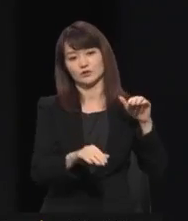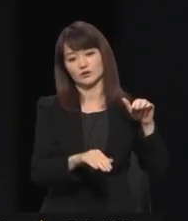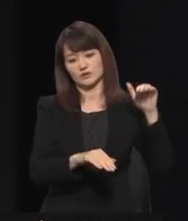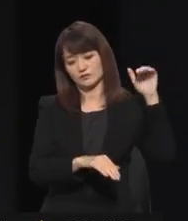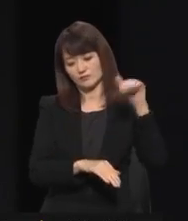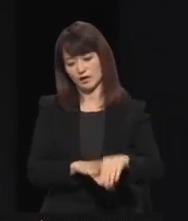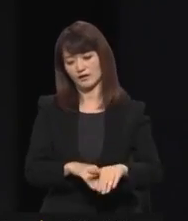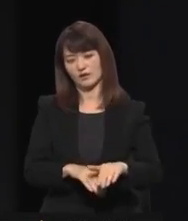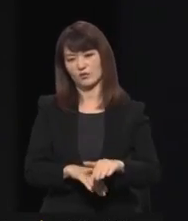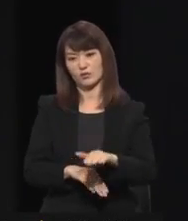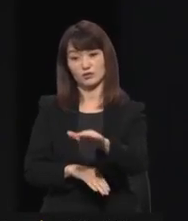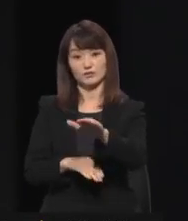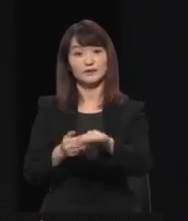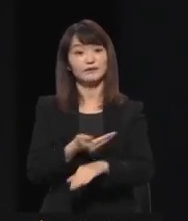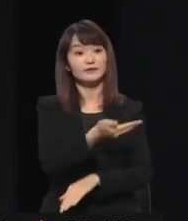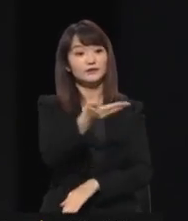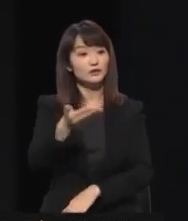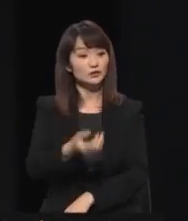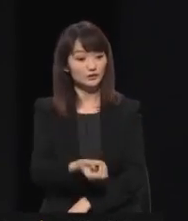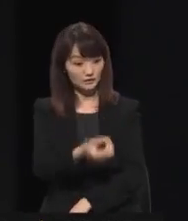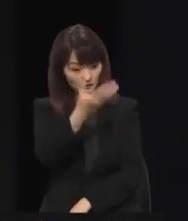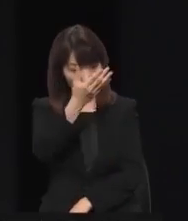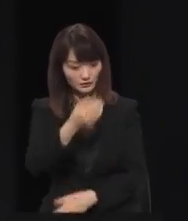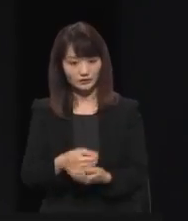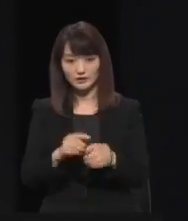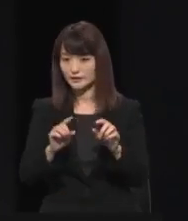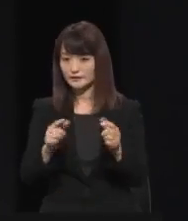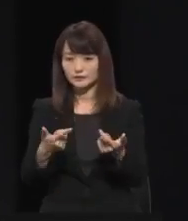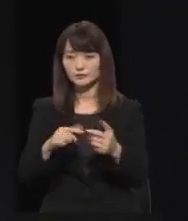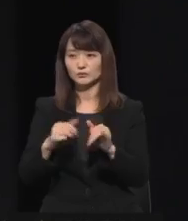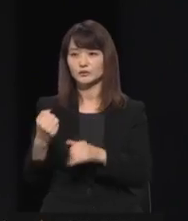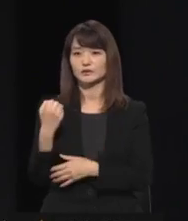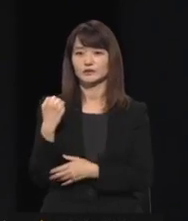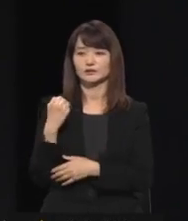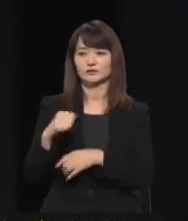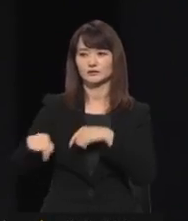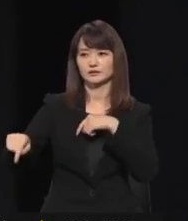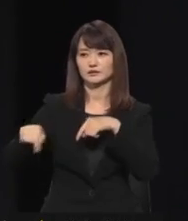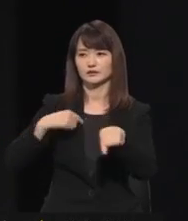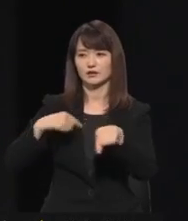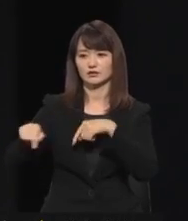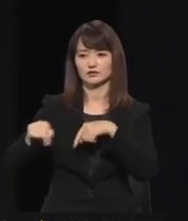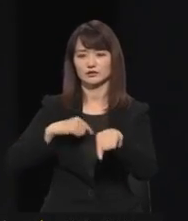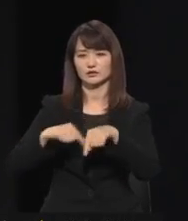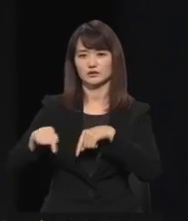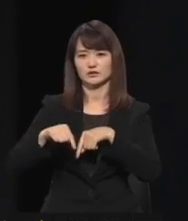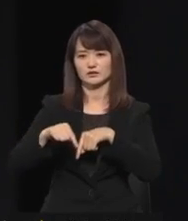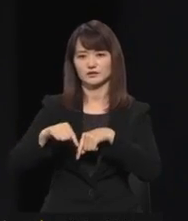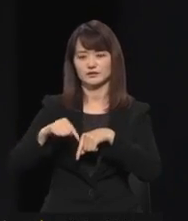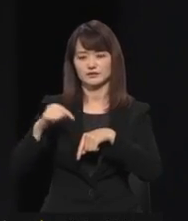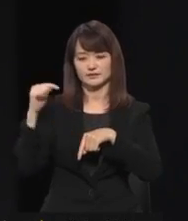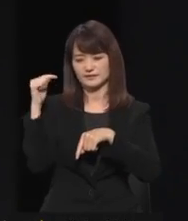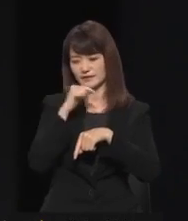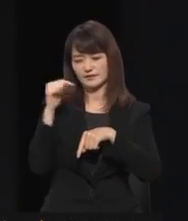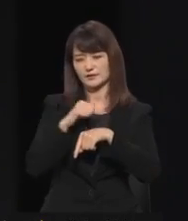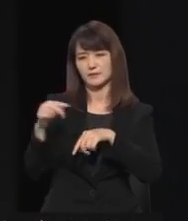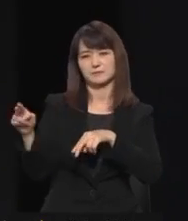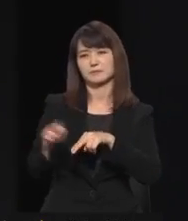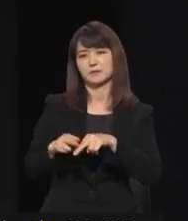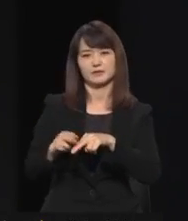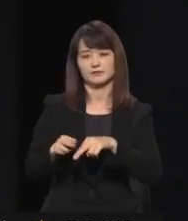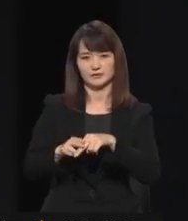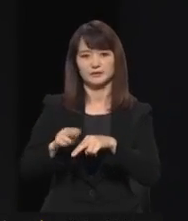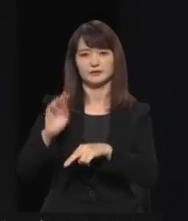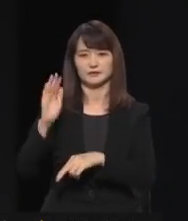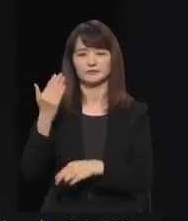변 했잖습니까 이거 그렇지 않을 경우에 국민의 힘은 정치적인 매서운 회초리를 맞을 것이다 이런 얘기까지 하고 있는 겁니다 그러니까